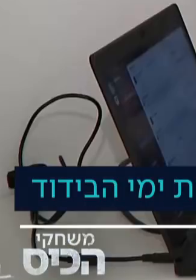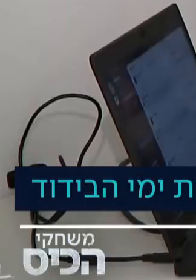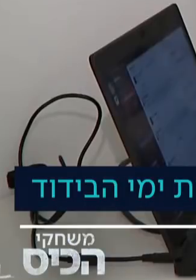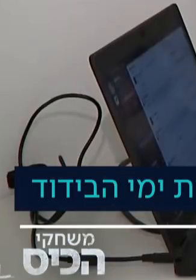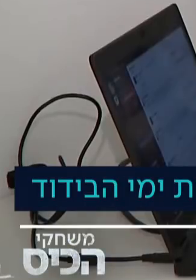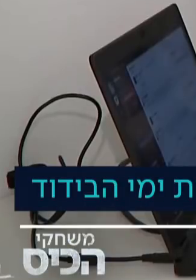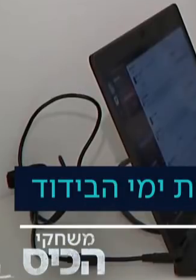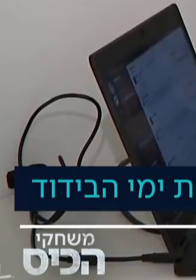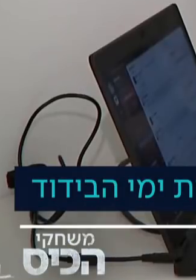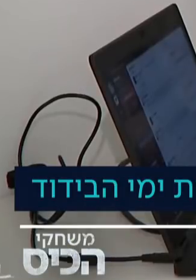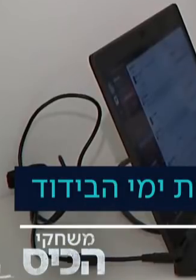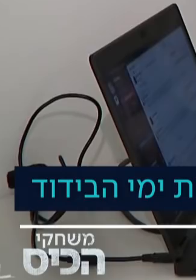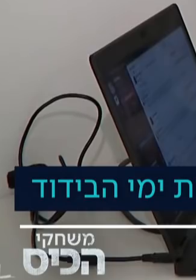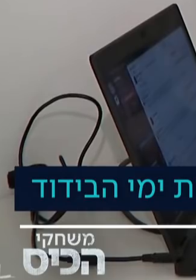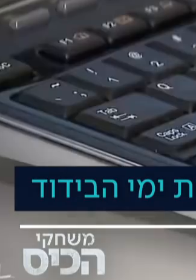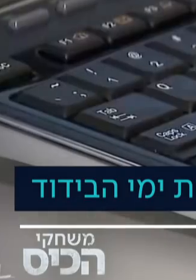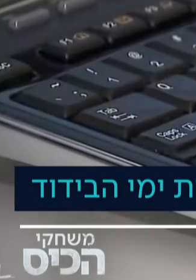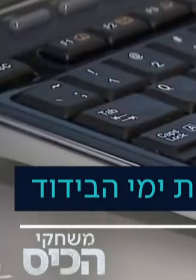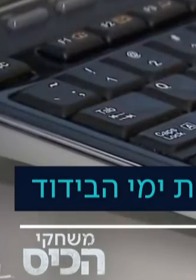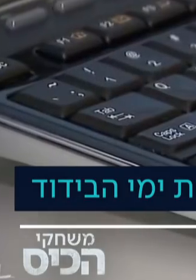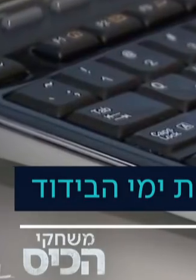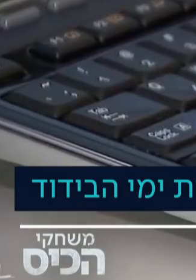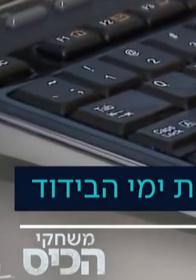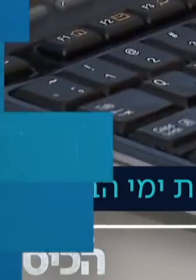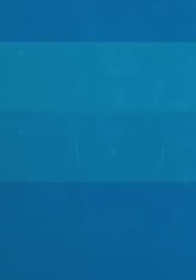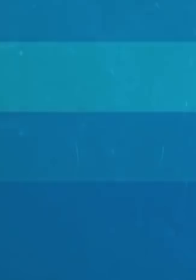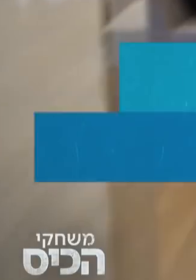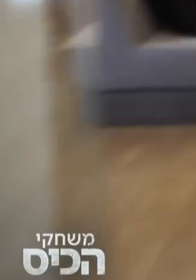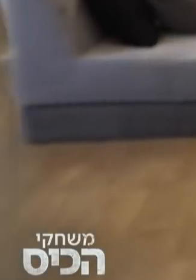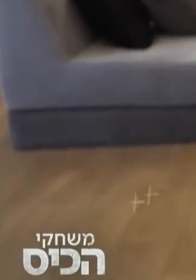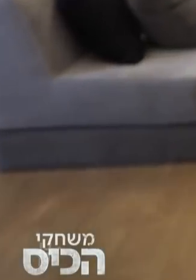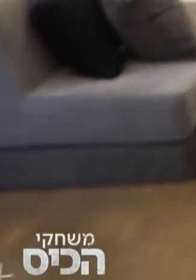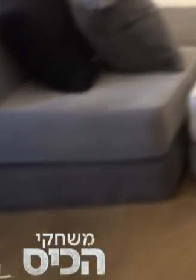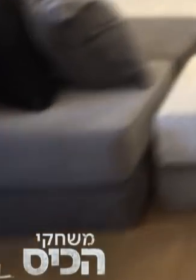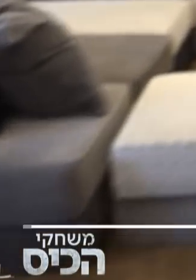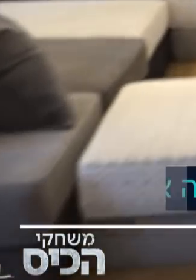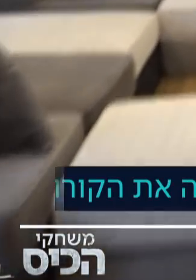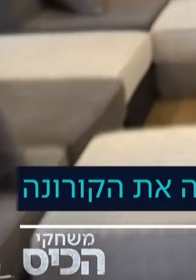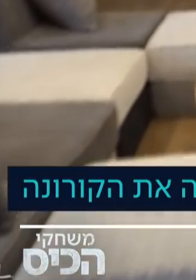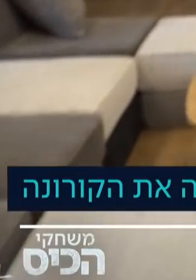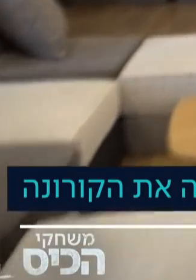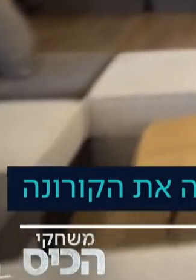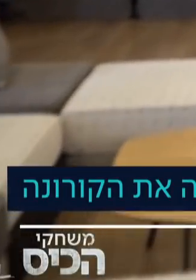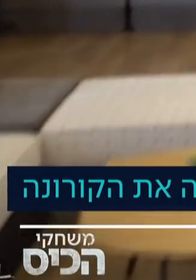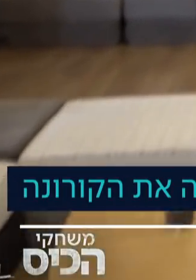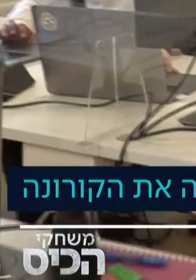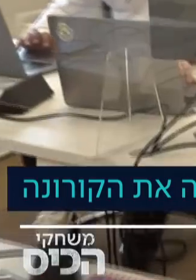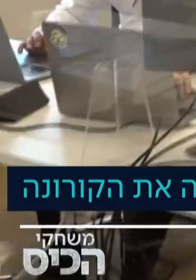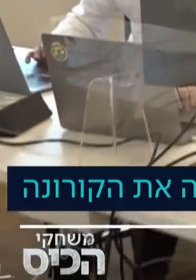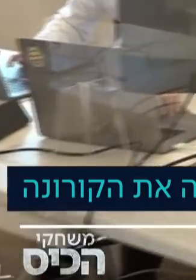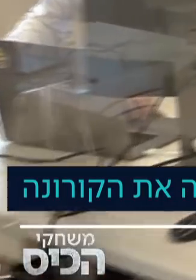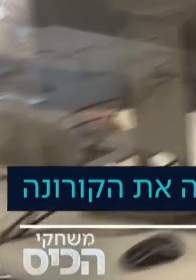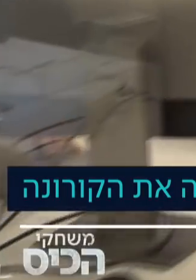שנדרשו להישאר בבית בגלל הגבלות הקורונה. נראה מי ינצח. חד קרן חדש נולד.